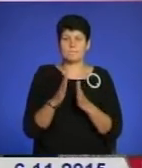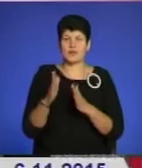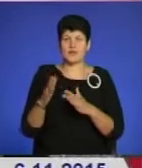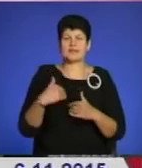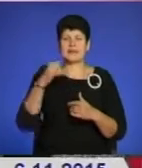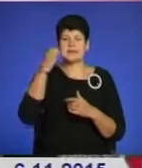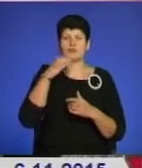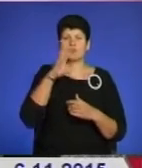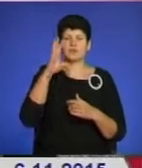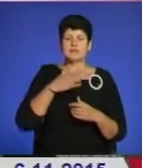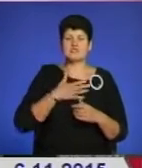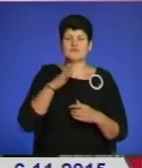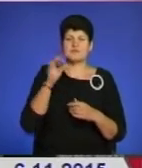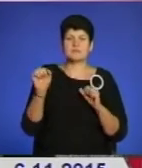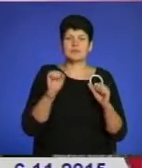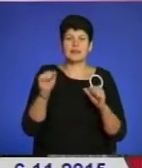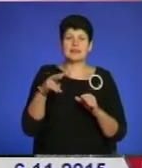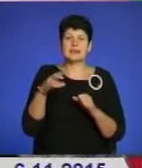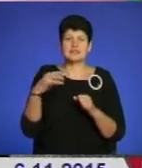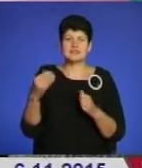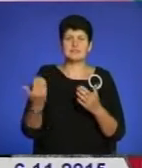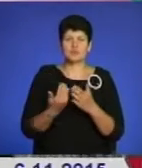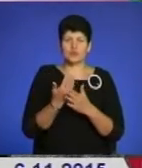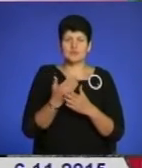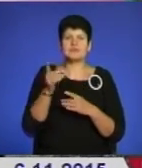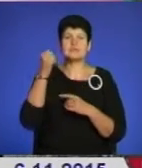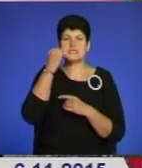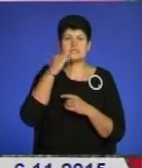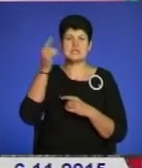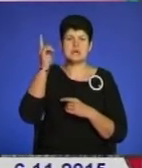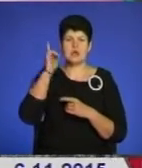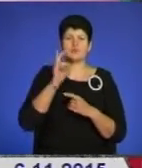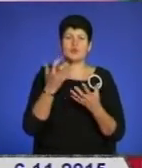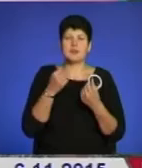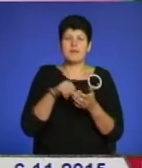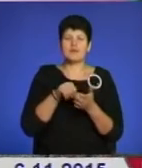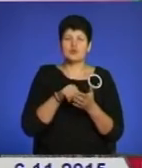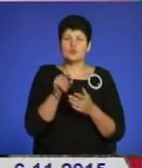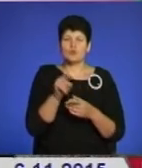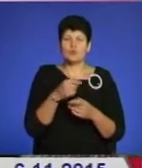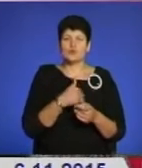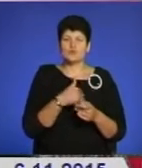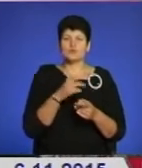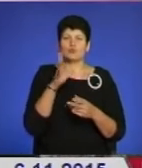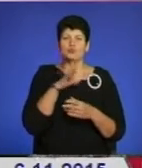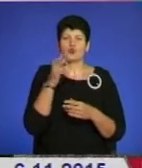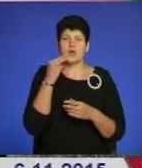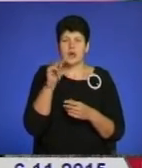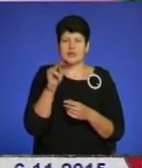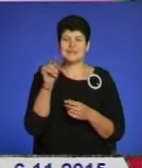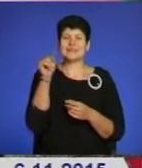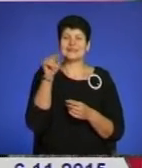всім керівникам лановецьким, новим, що стали, тим старим, хто приймав, тому що хотів, щоб воно було краще, і